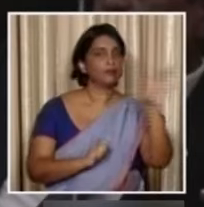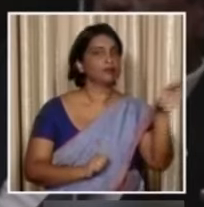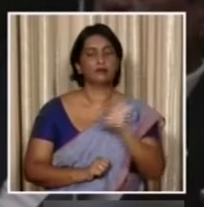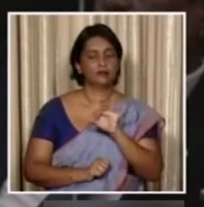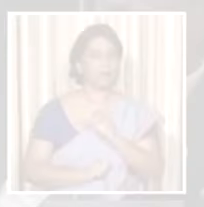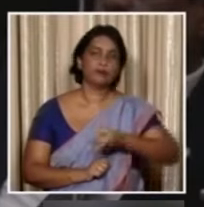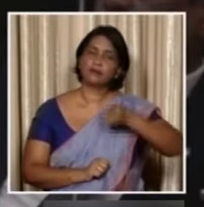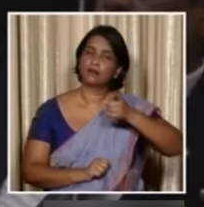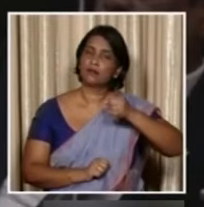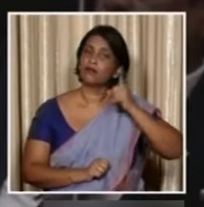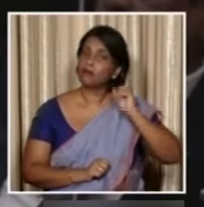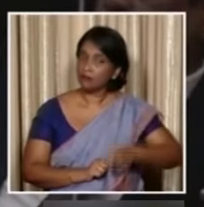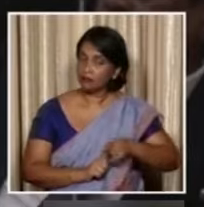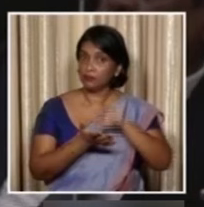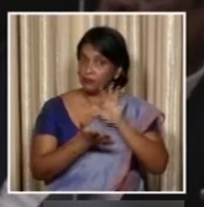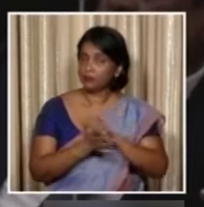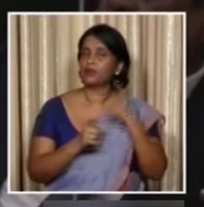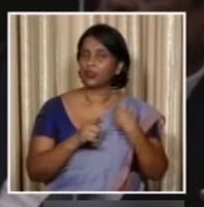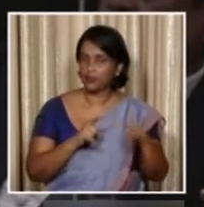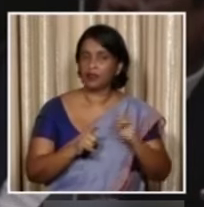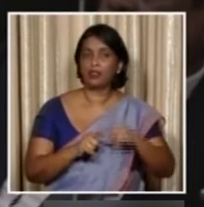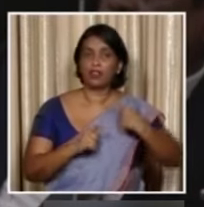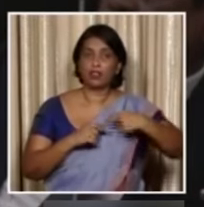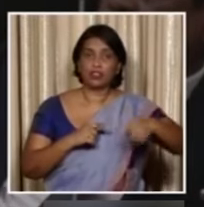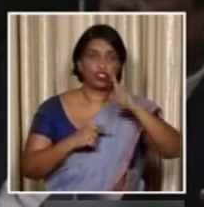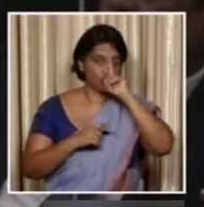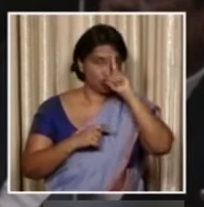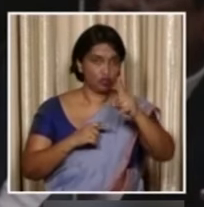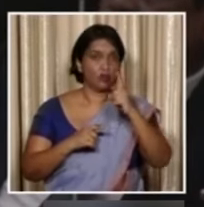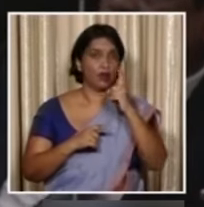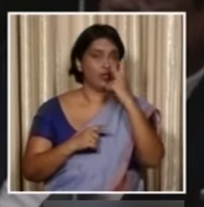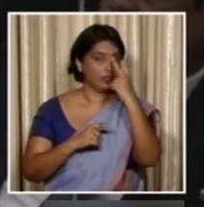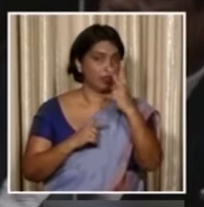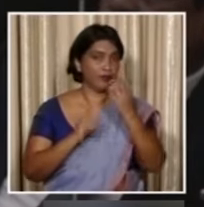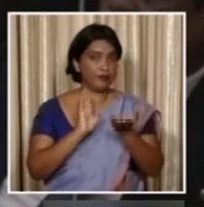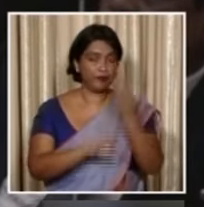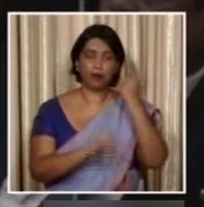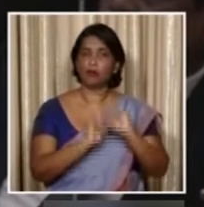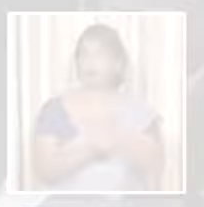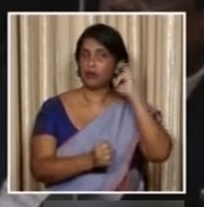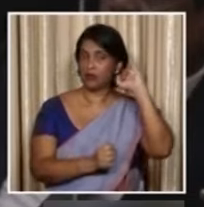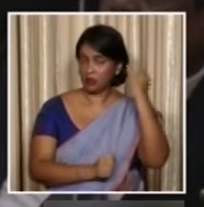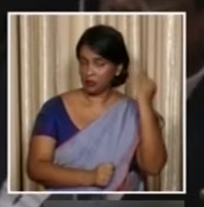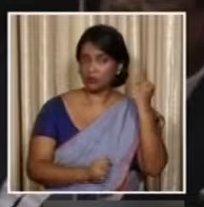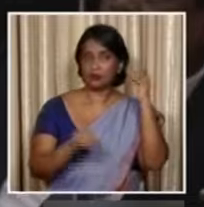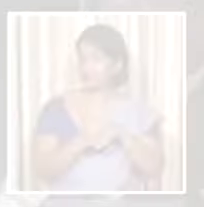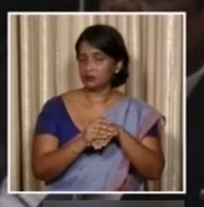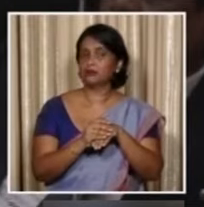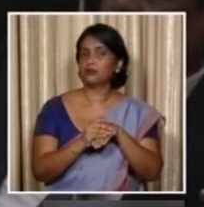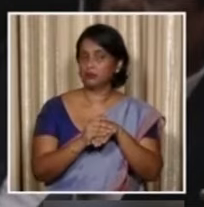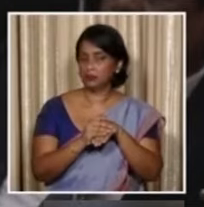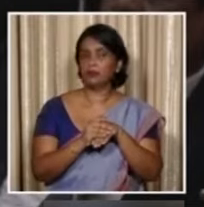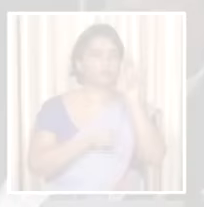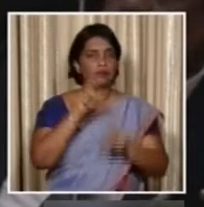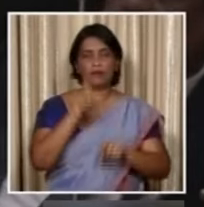පත්කිරීමක් අනුමත කර ඇත්නම් මිස දින 14කට නොවැඩි කාලයක් අඛණ්ඩව පොලිස් ප්‍රතිදූරය කටයුතු කිරීමට